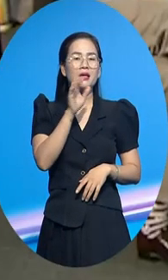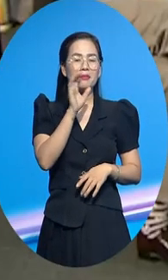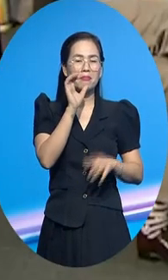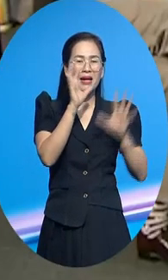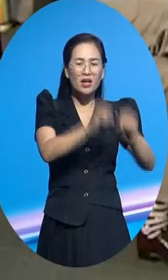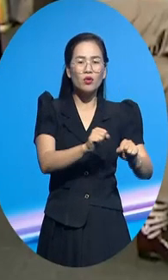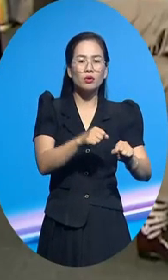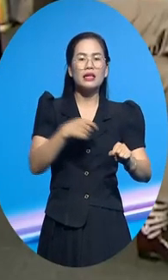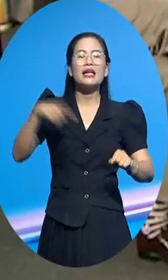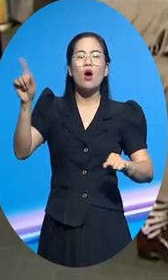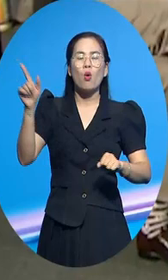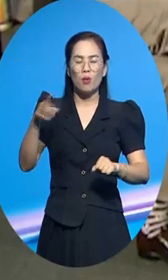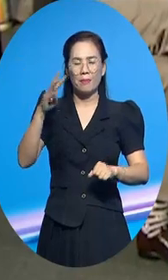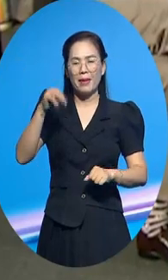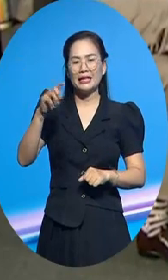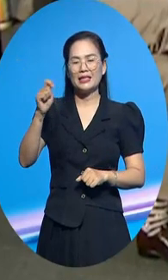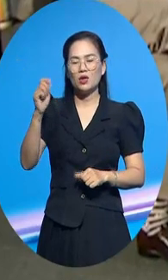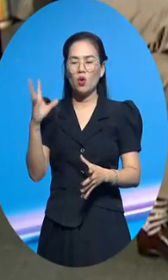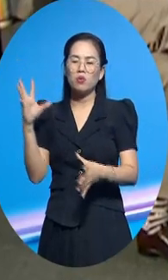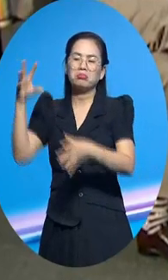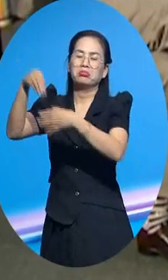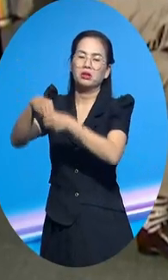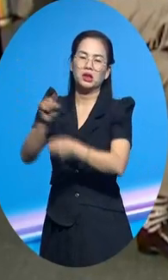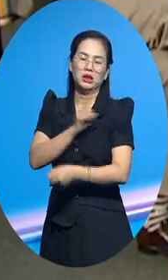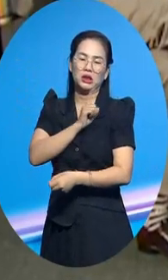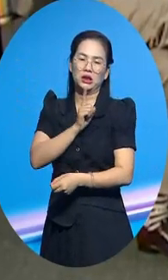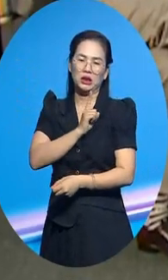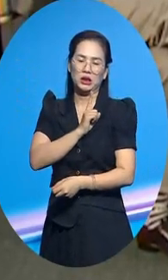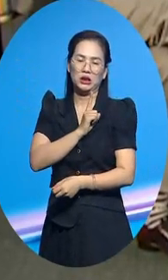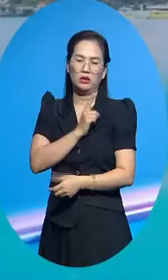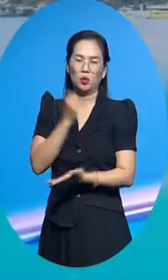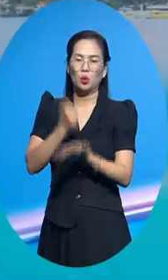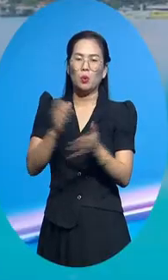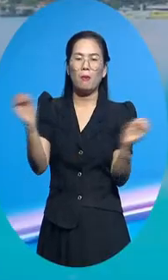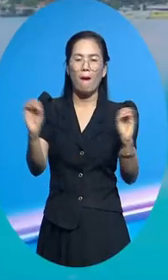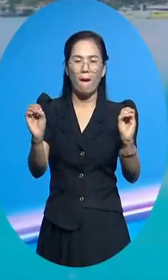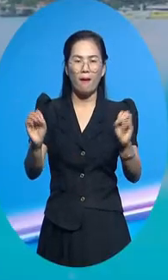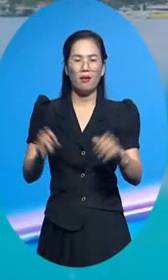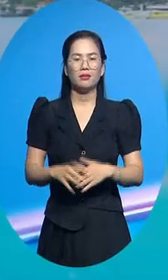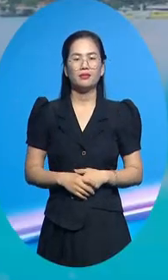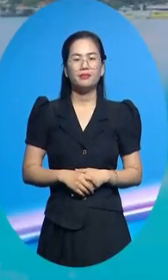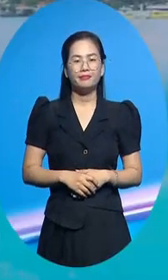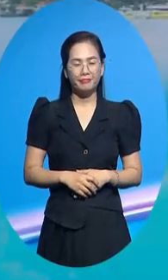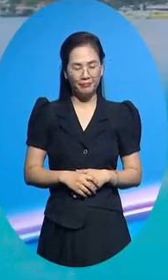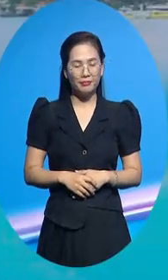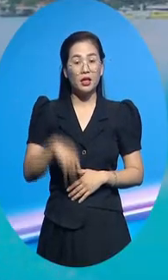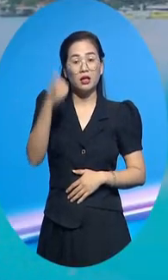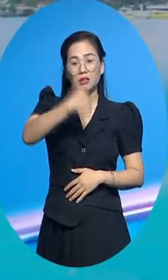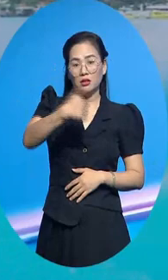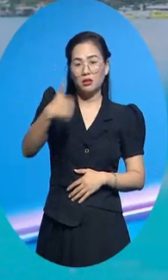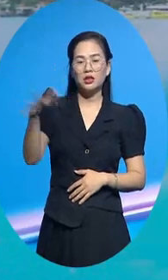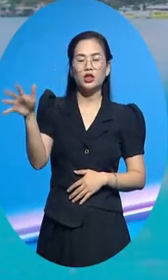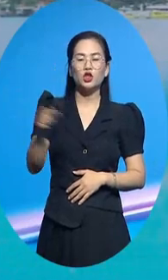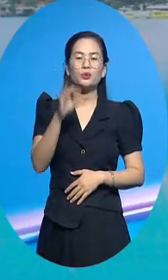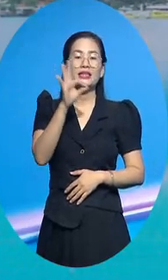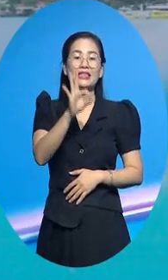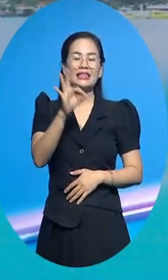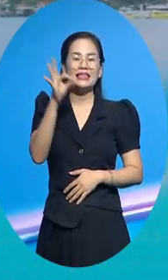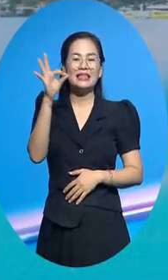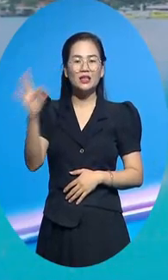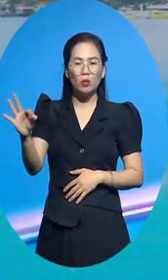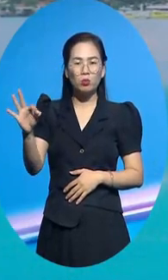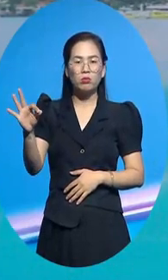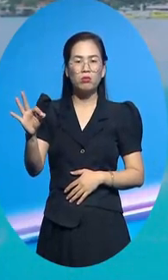giới Mexico-Mỹ để tìm cách nhập cư trái phép vào Mỹ. Năm người dùng TikTok đã đệ đơn kiện lên tòa án